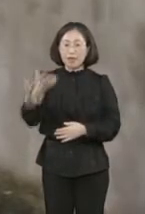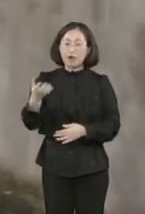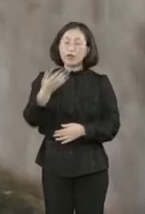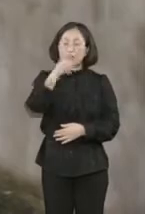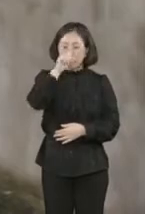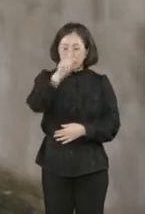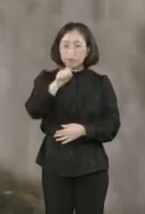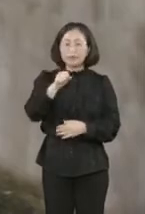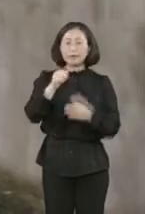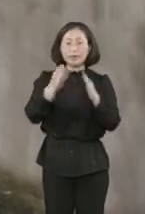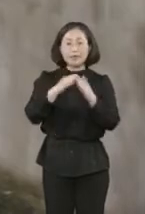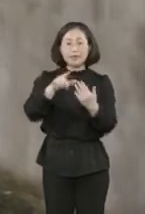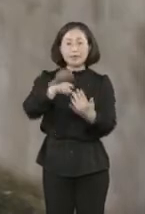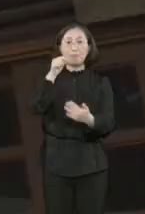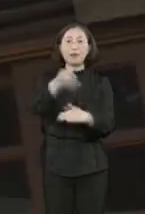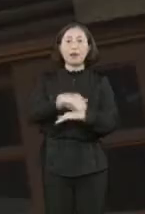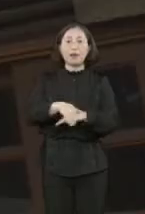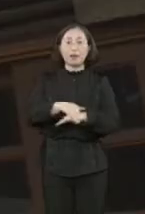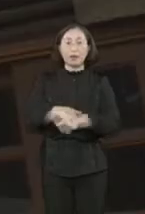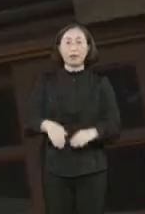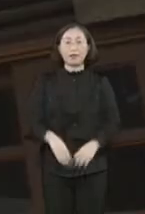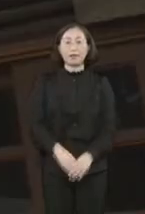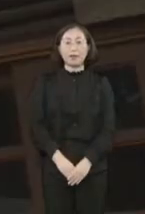관찰을 선별 할 예정입니다